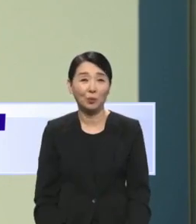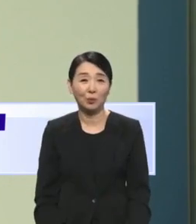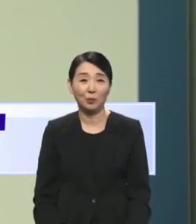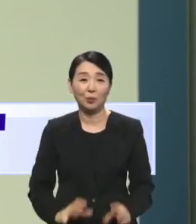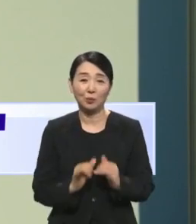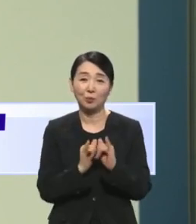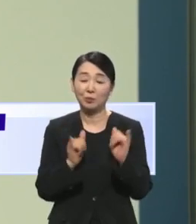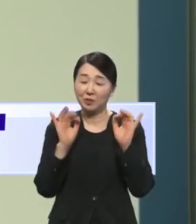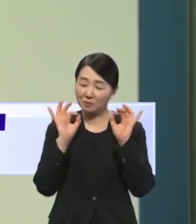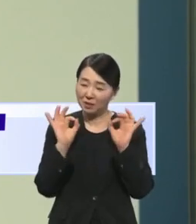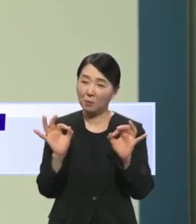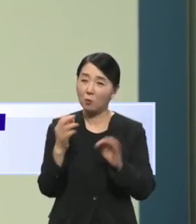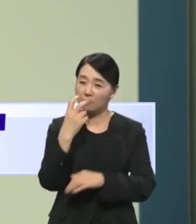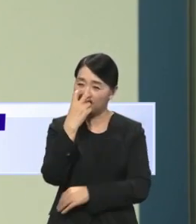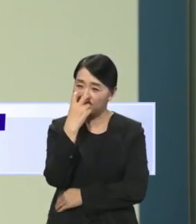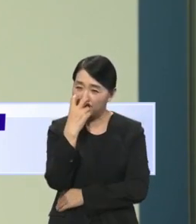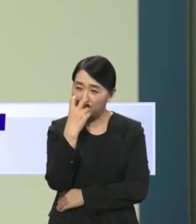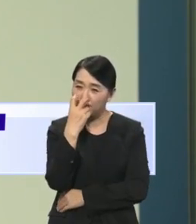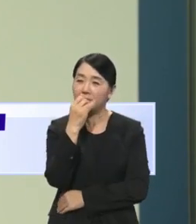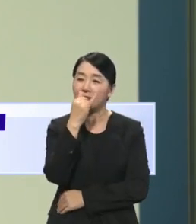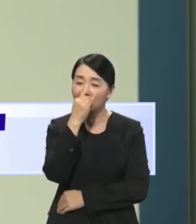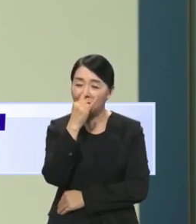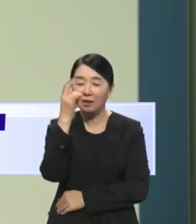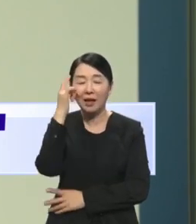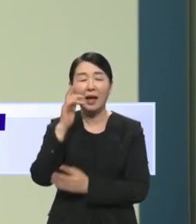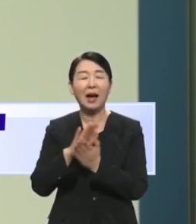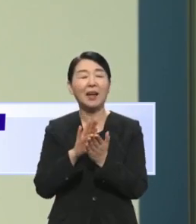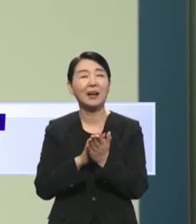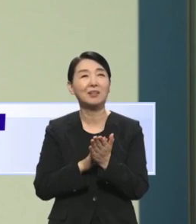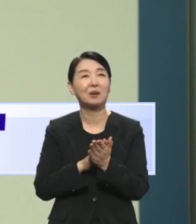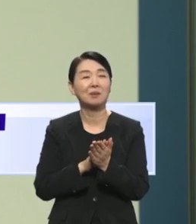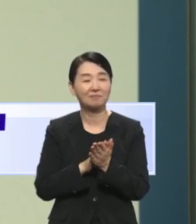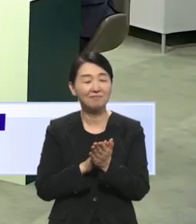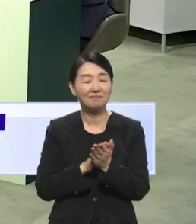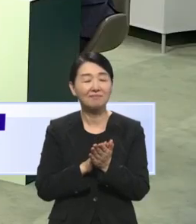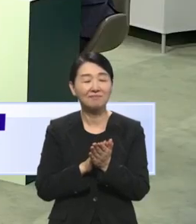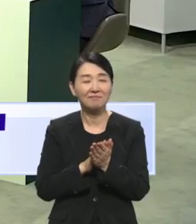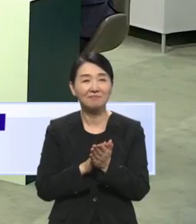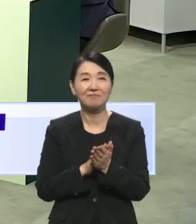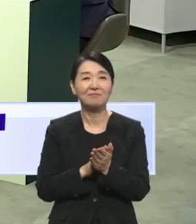보고 계셔서 판단하실 거라고 믿습니다 상식에